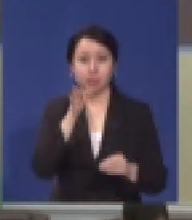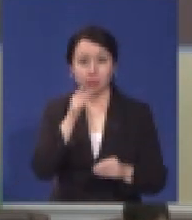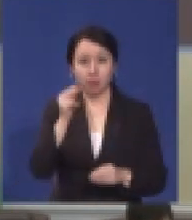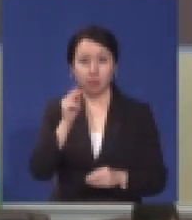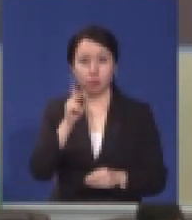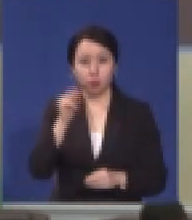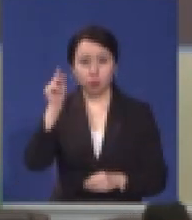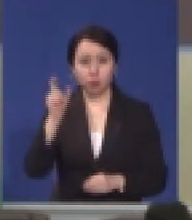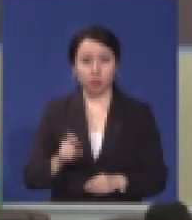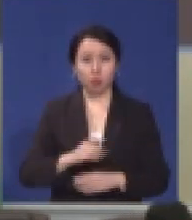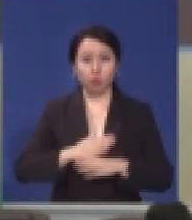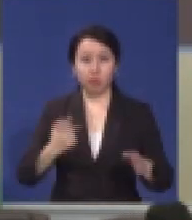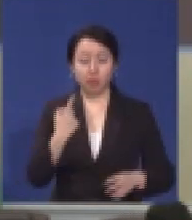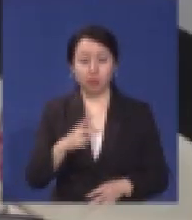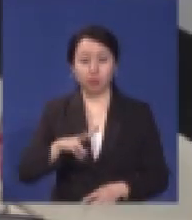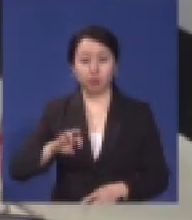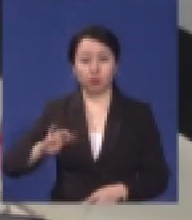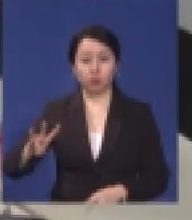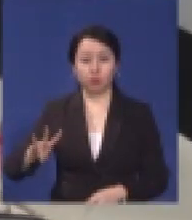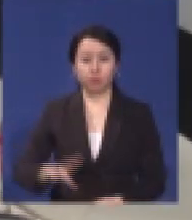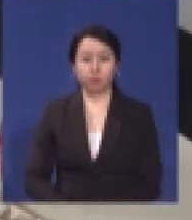10 лет количество учащихся увеличилось на 1 миллион